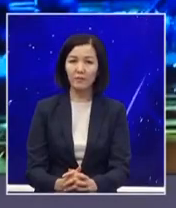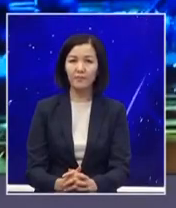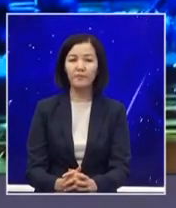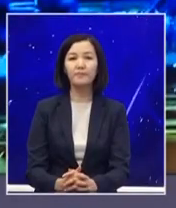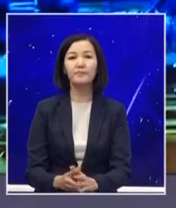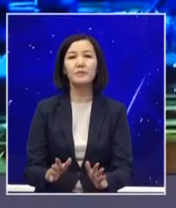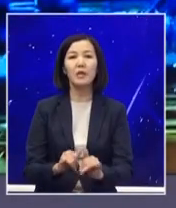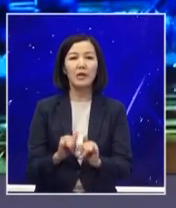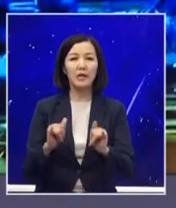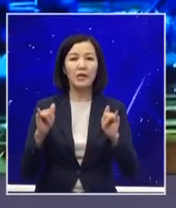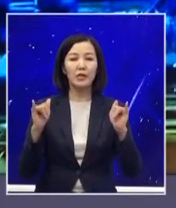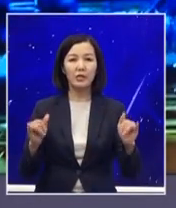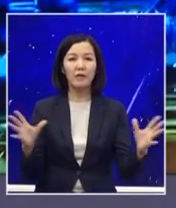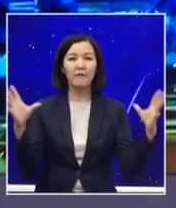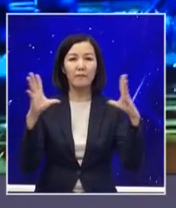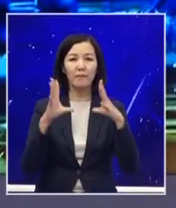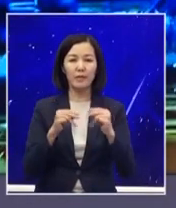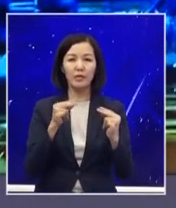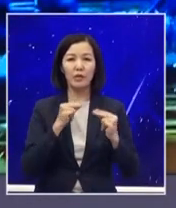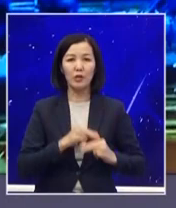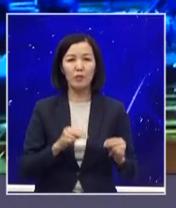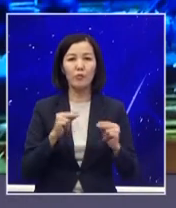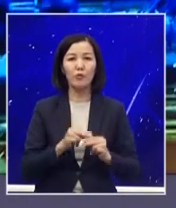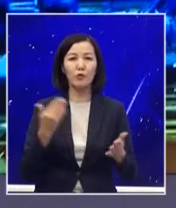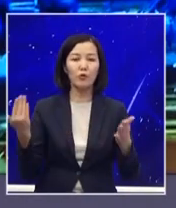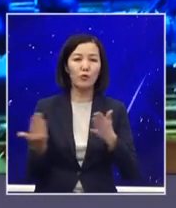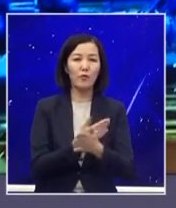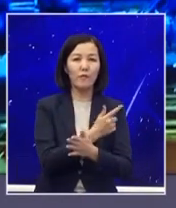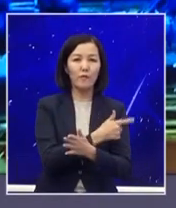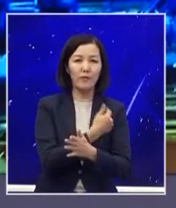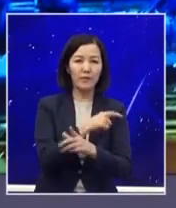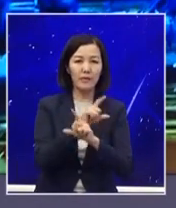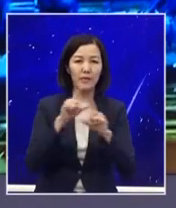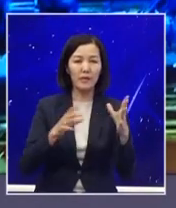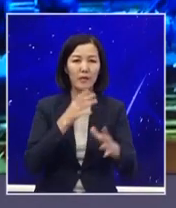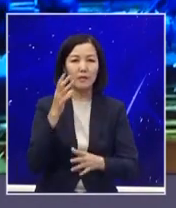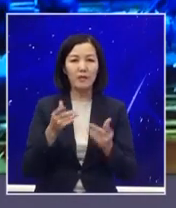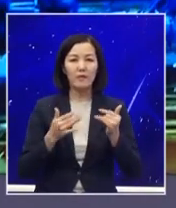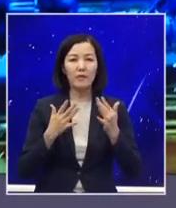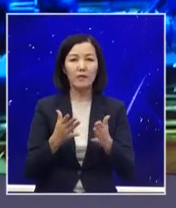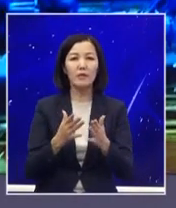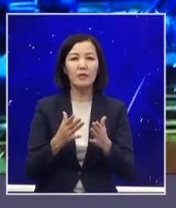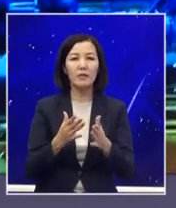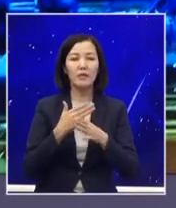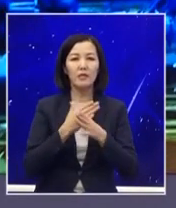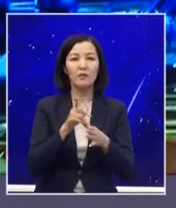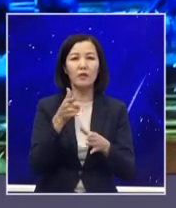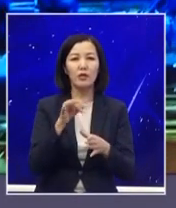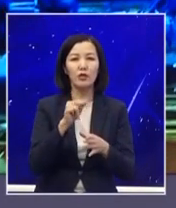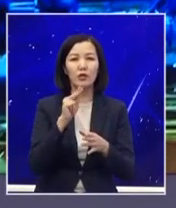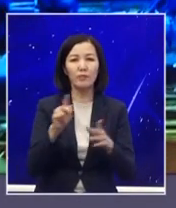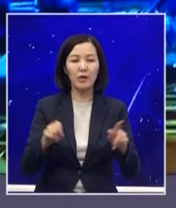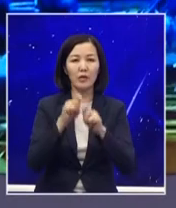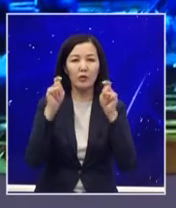Расширяя границы сотрудничества, современный стационар, отвечающий мировым требованиям на основе ГЧП, откроется на базе